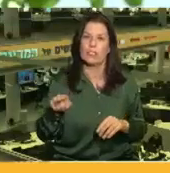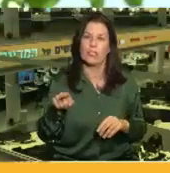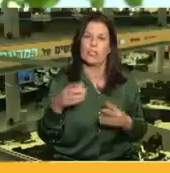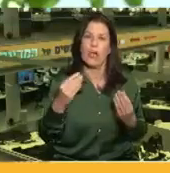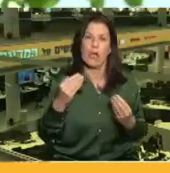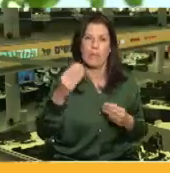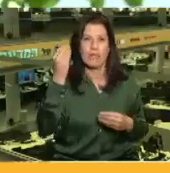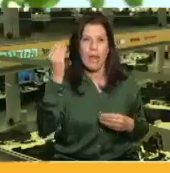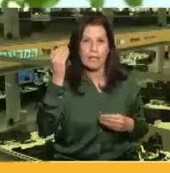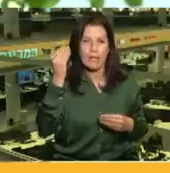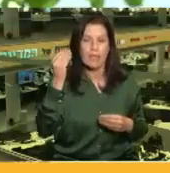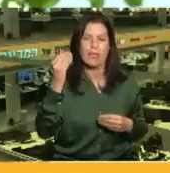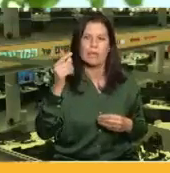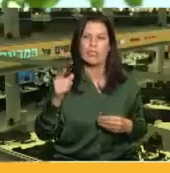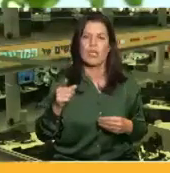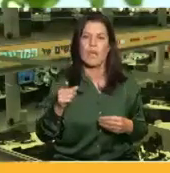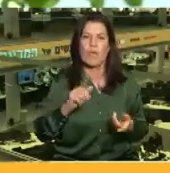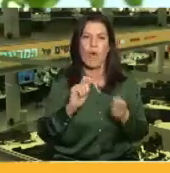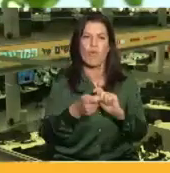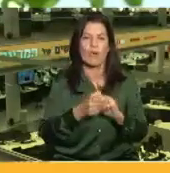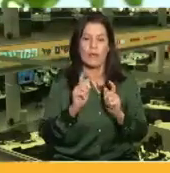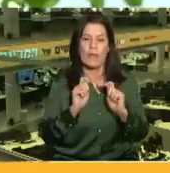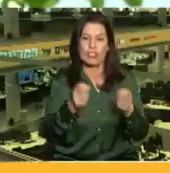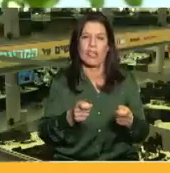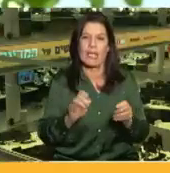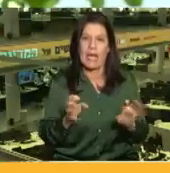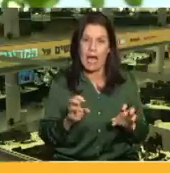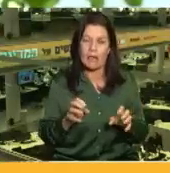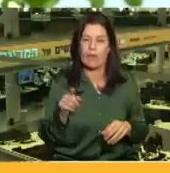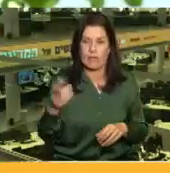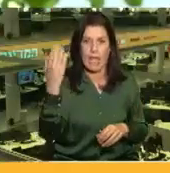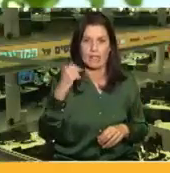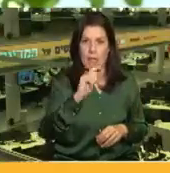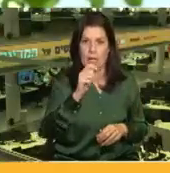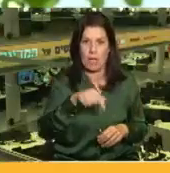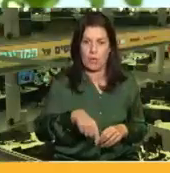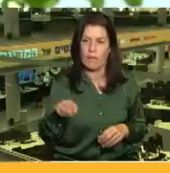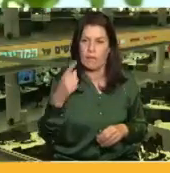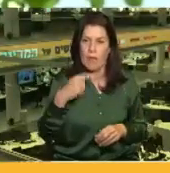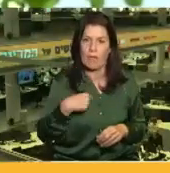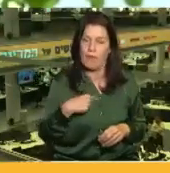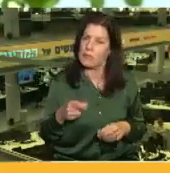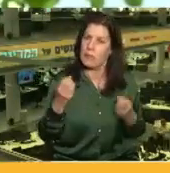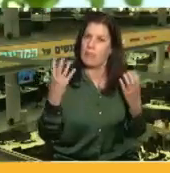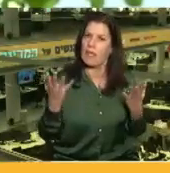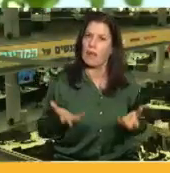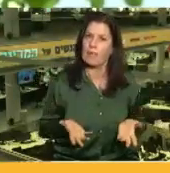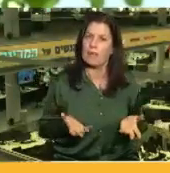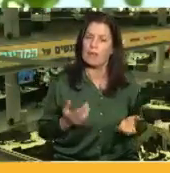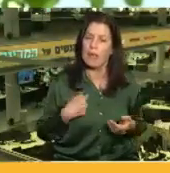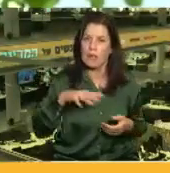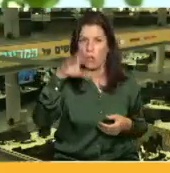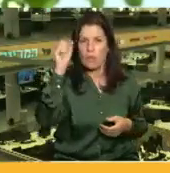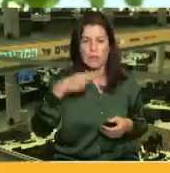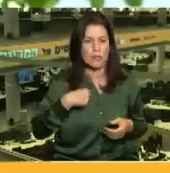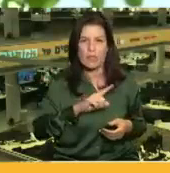להיות שדרי רדיו, ואני לא זוכרת את שמה, והיא הייתה היום באיזה רעיון שהייתי וזה, והיא אמרה לי, בונה, זה מדהים, אני פתאום קולטת שלא שמתי